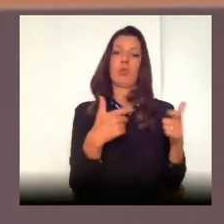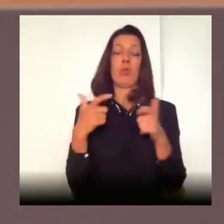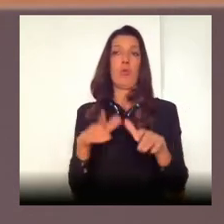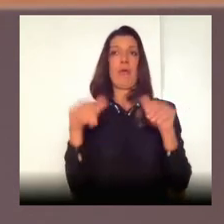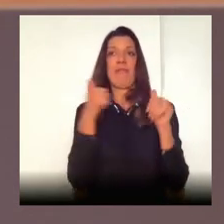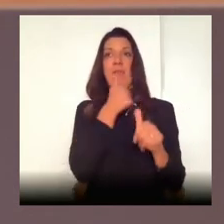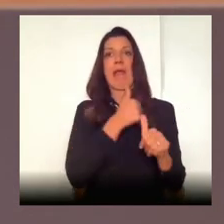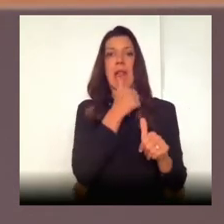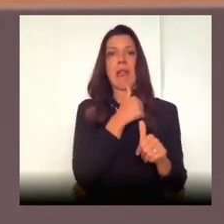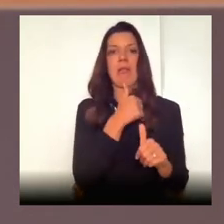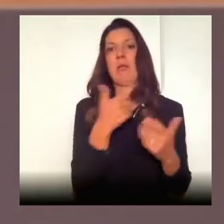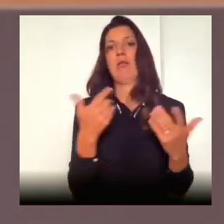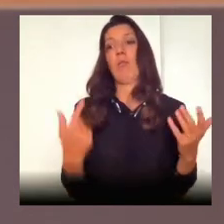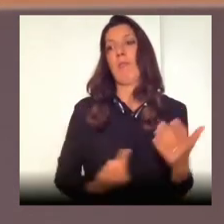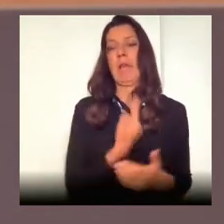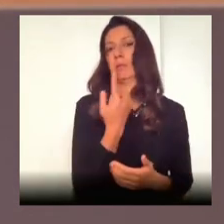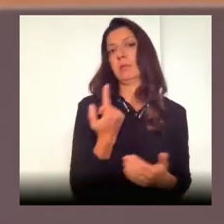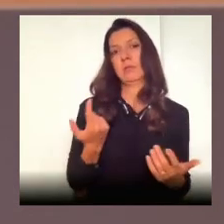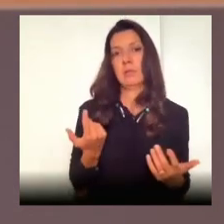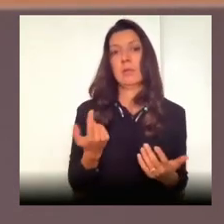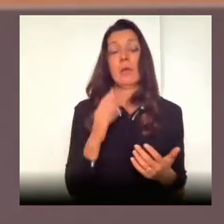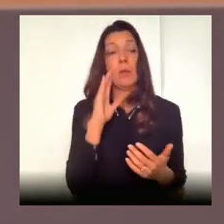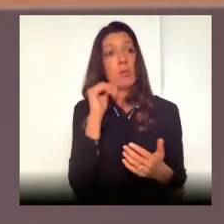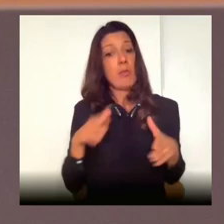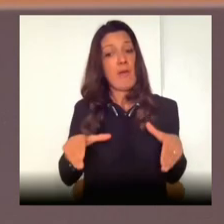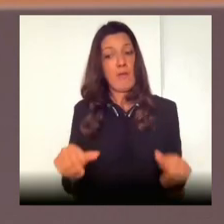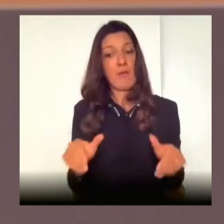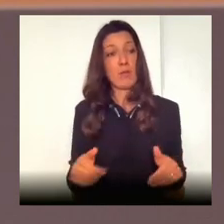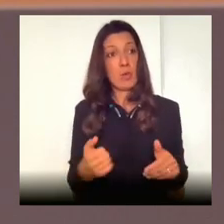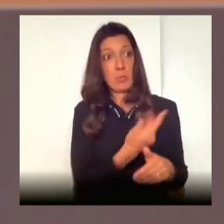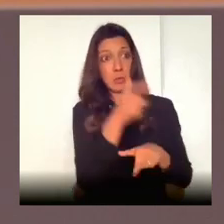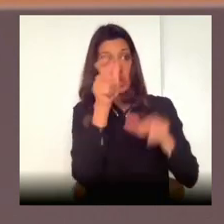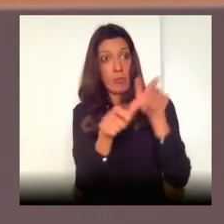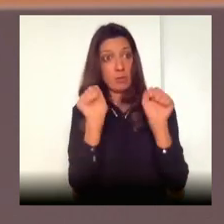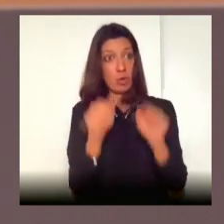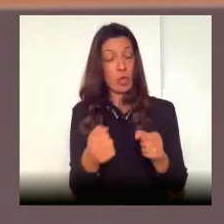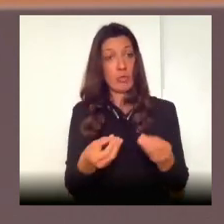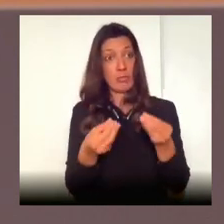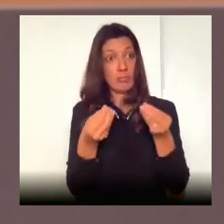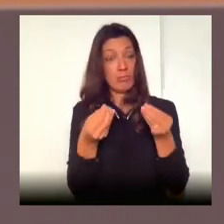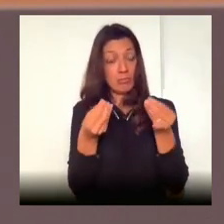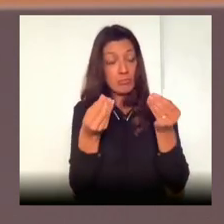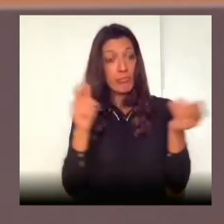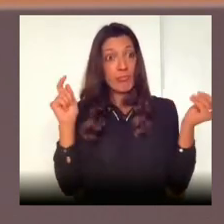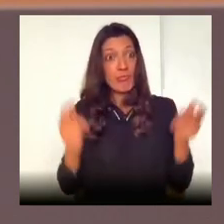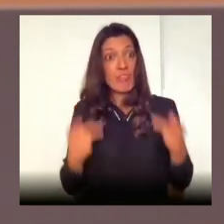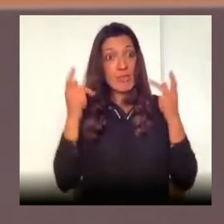Voilà. Donc ce fauteuil, pour moi, va changer la vie de pas mal de gens, qu'on soit paraplégique